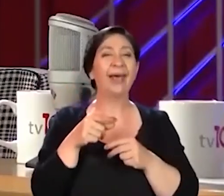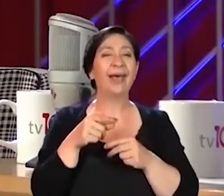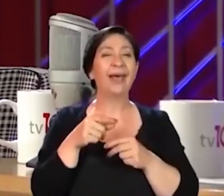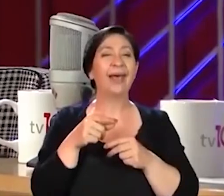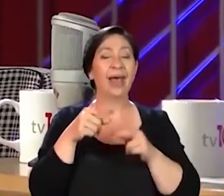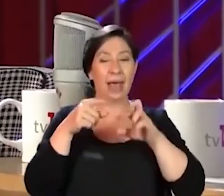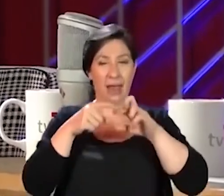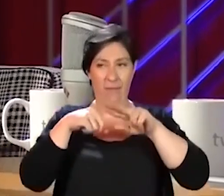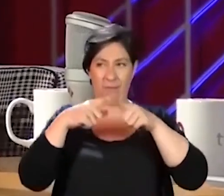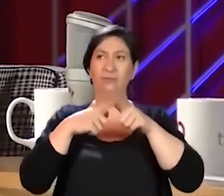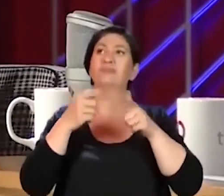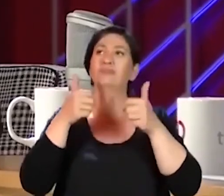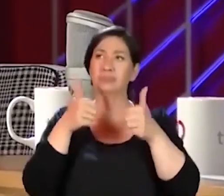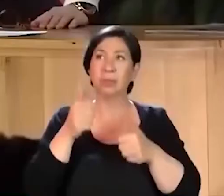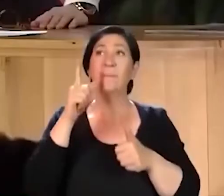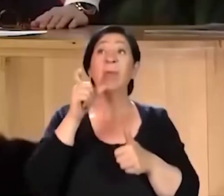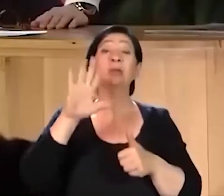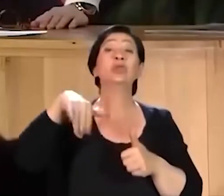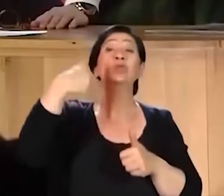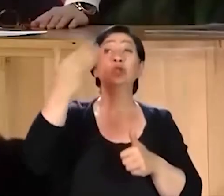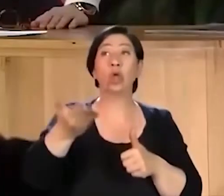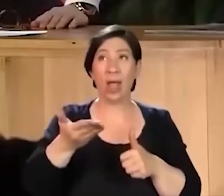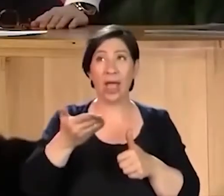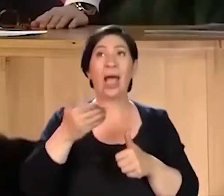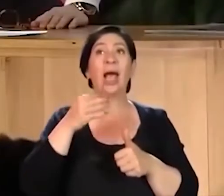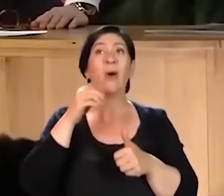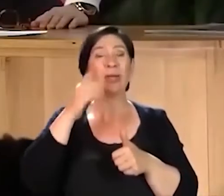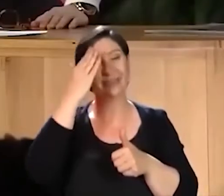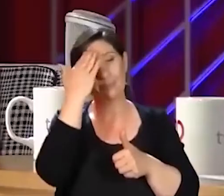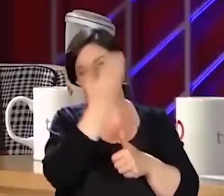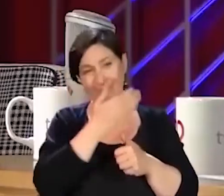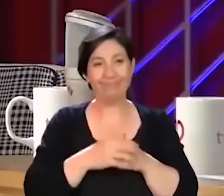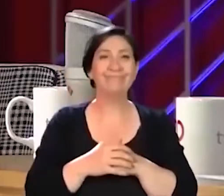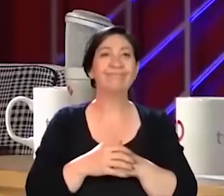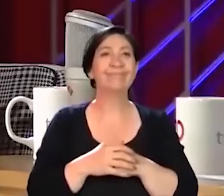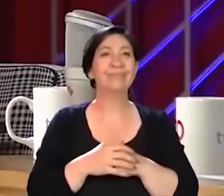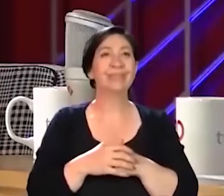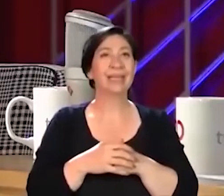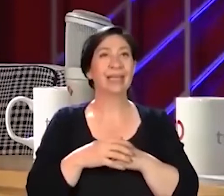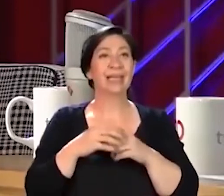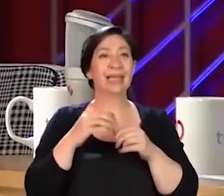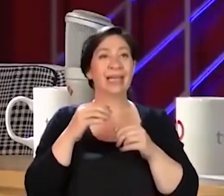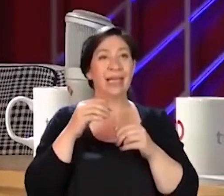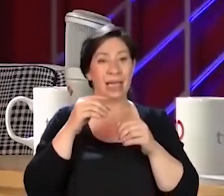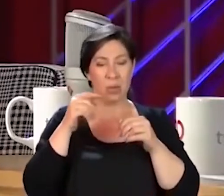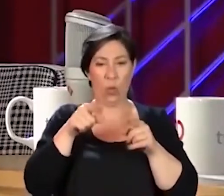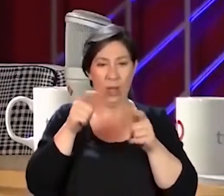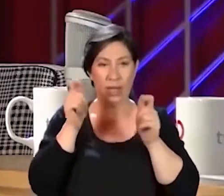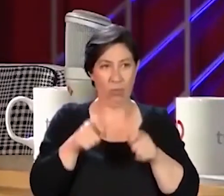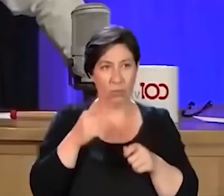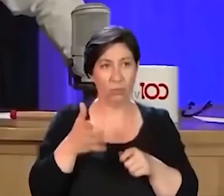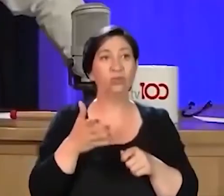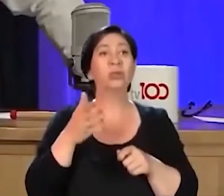raf çıkıyor ve aşağı yukarı bir ay sonra işte biz de yıprise ile beraber Ona da selam olsun buradan diprize ile beraber rafı